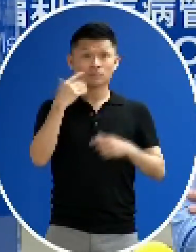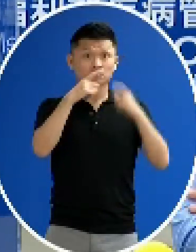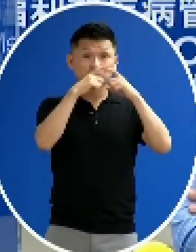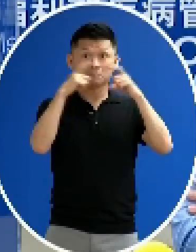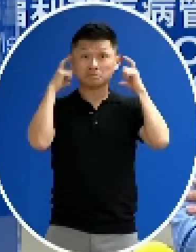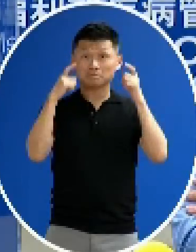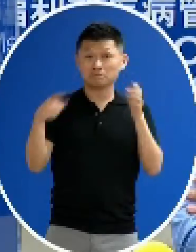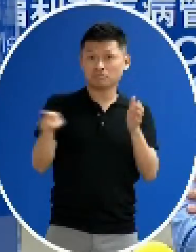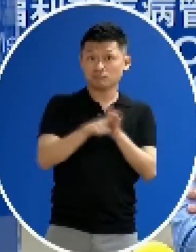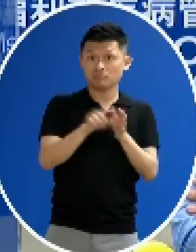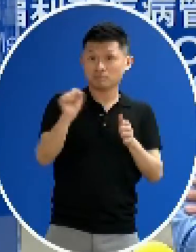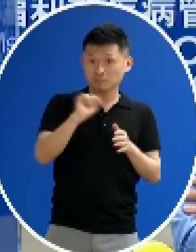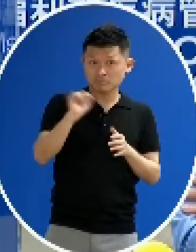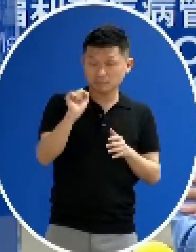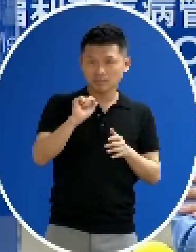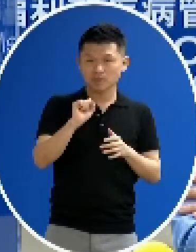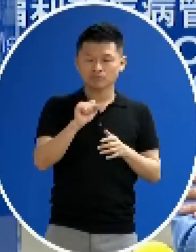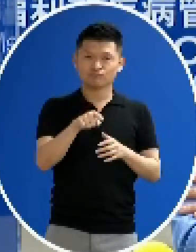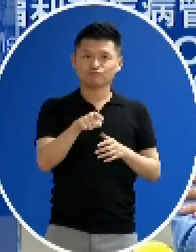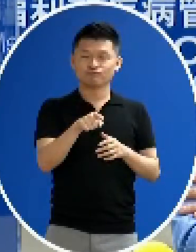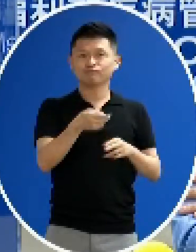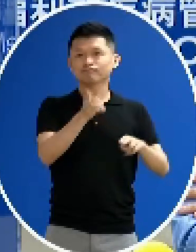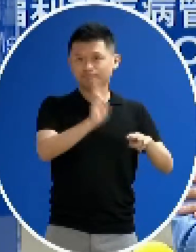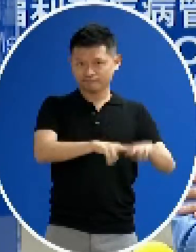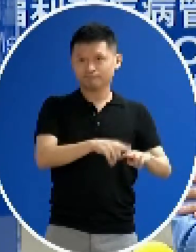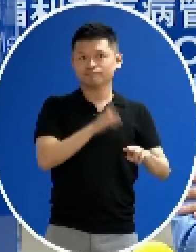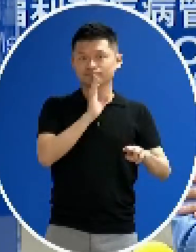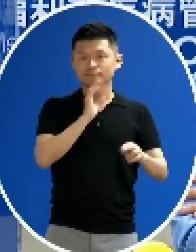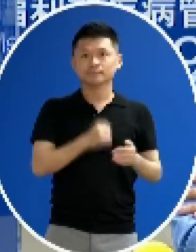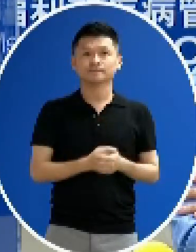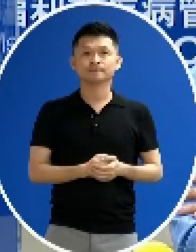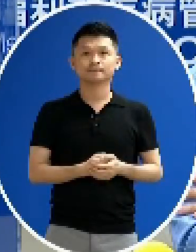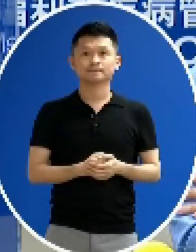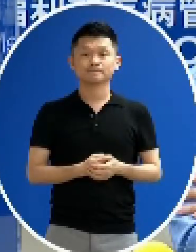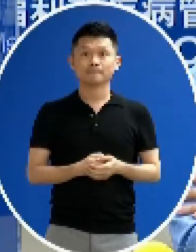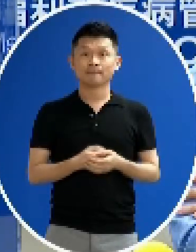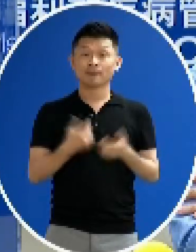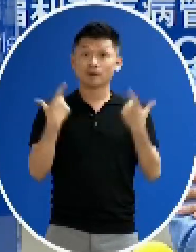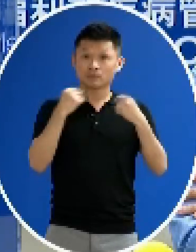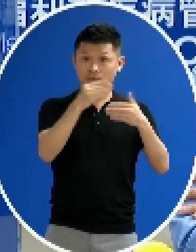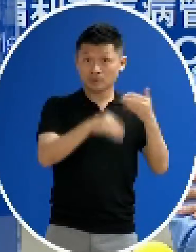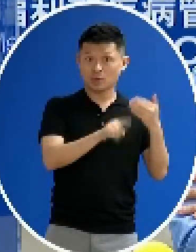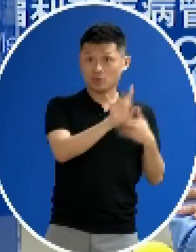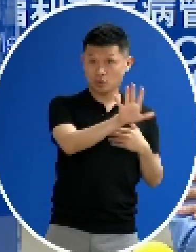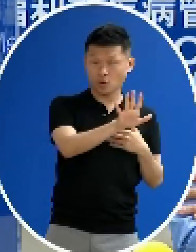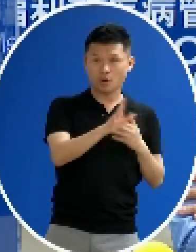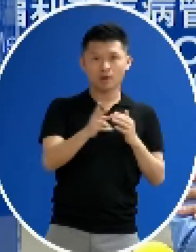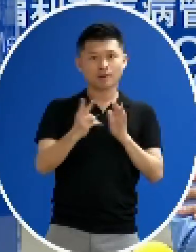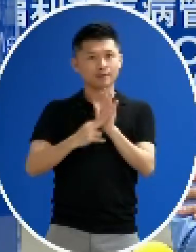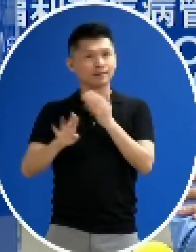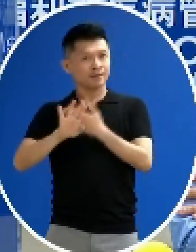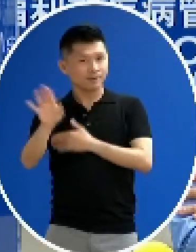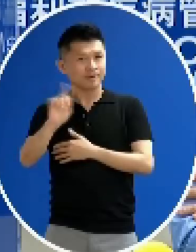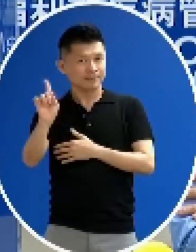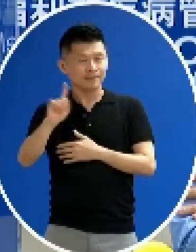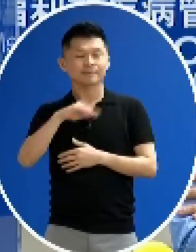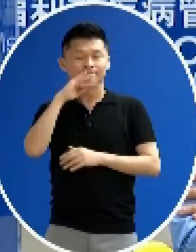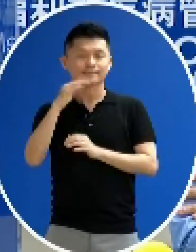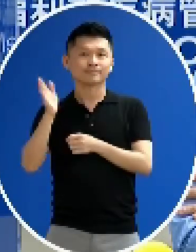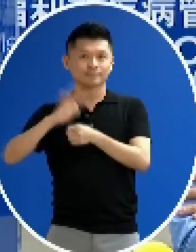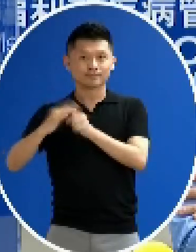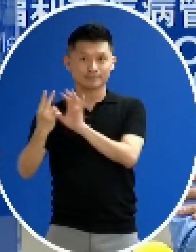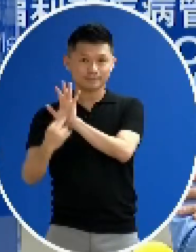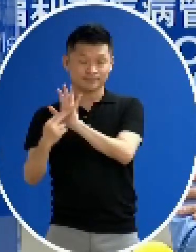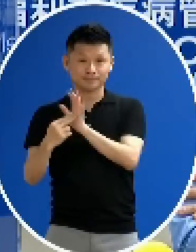学艺活动原则不开放，那既然就原则就有一些例外，等一下我会说明。那渔港